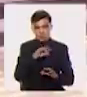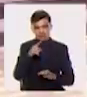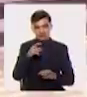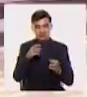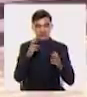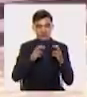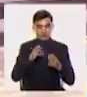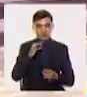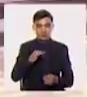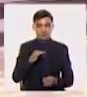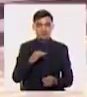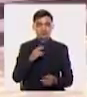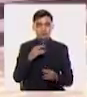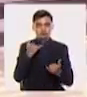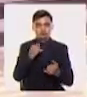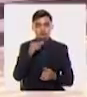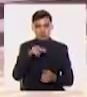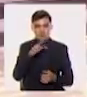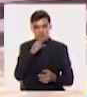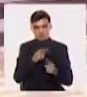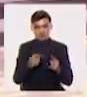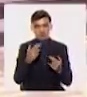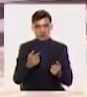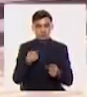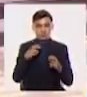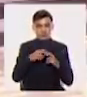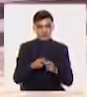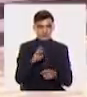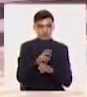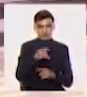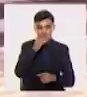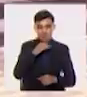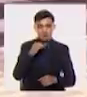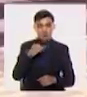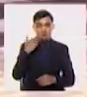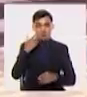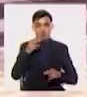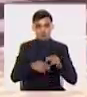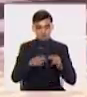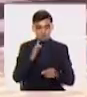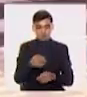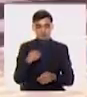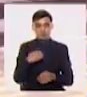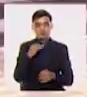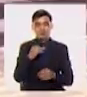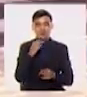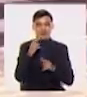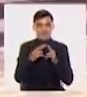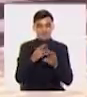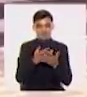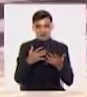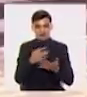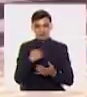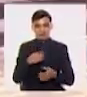енді төтенше жағдай болғаннан кейін біз тексеріске шыға алмадық. Оған қарамастан арыздарды